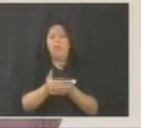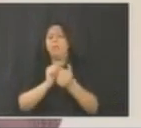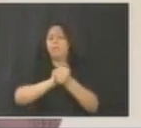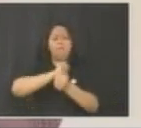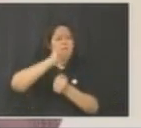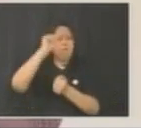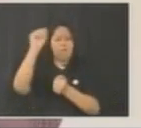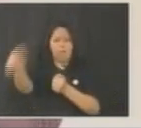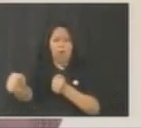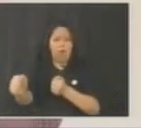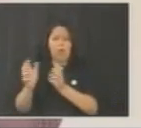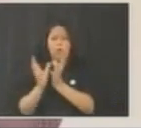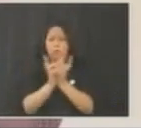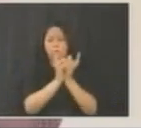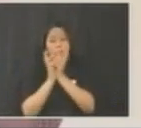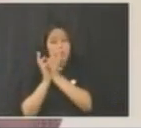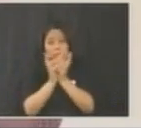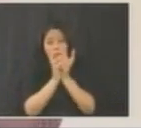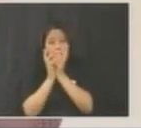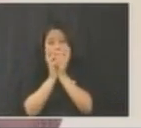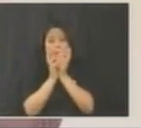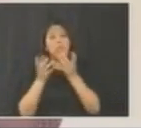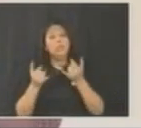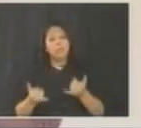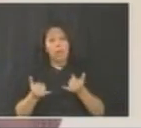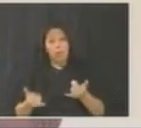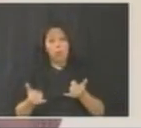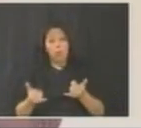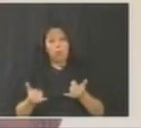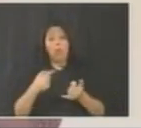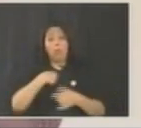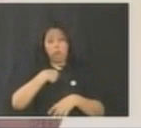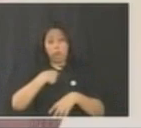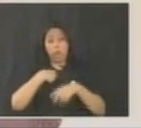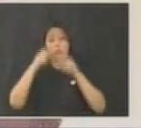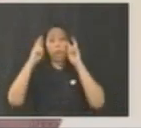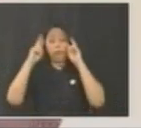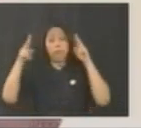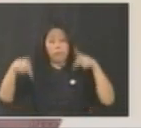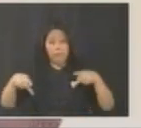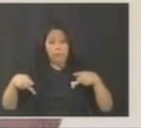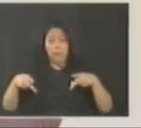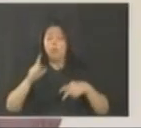ay isang malaking biyaya para lalo pang makapaglingkod.